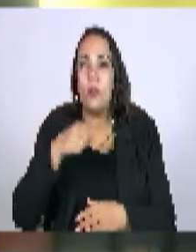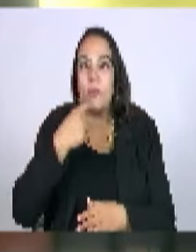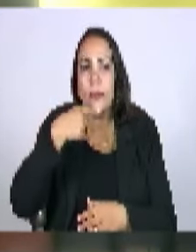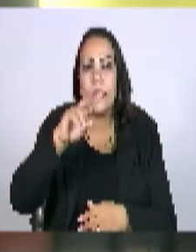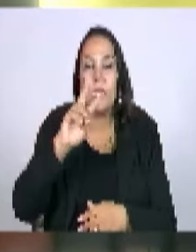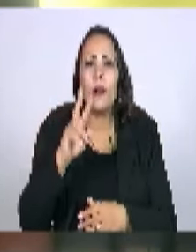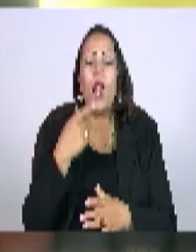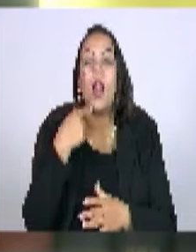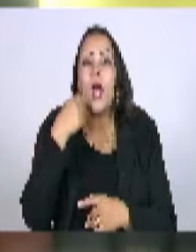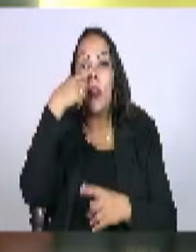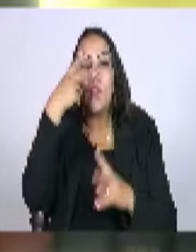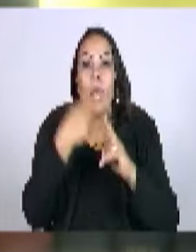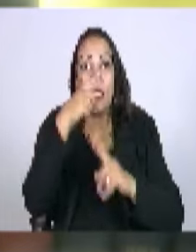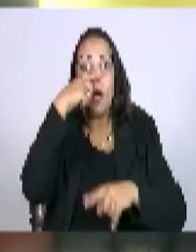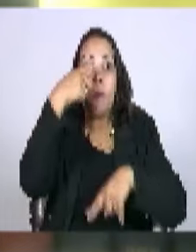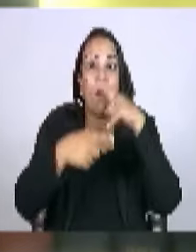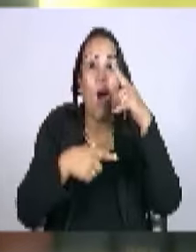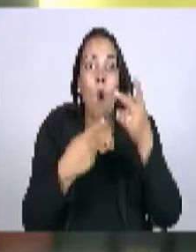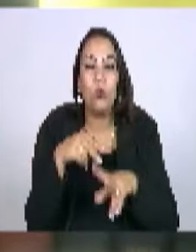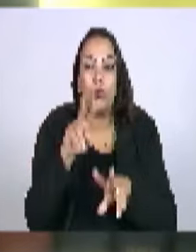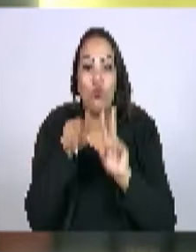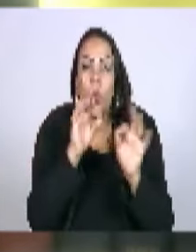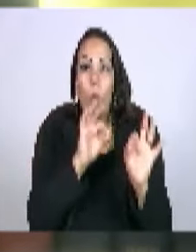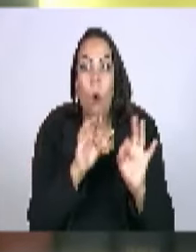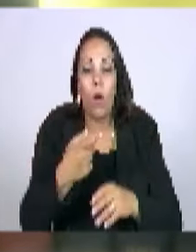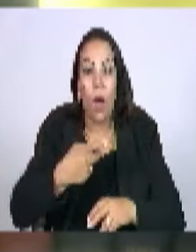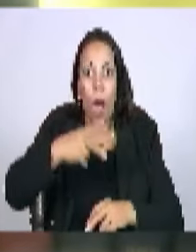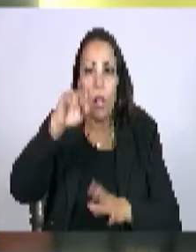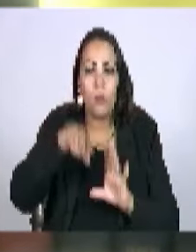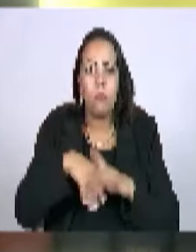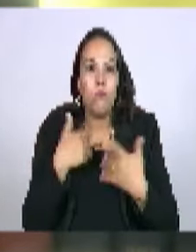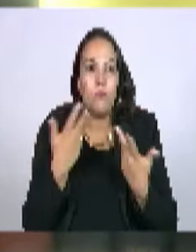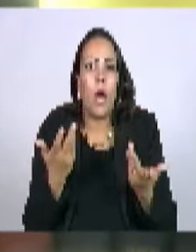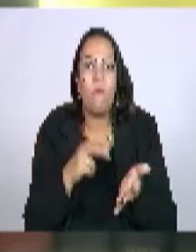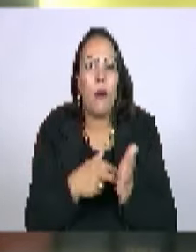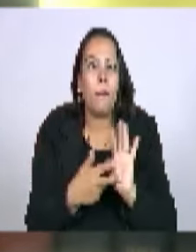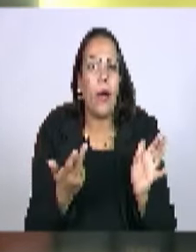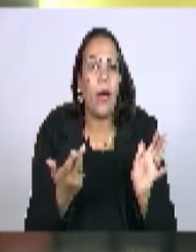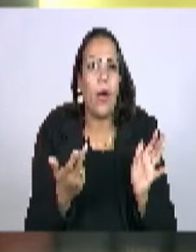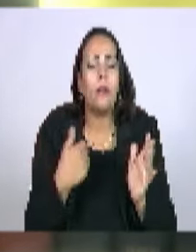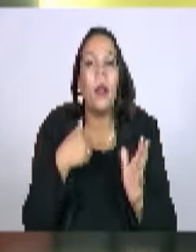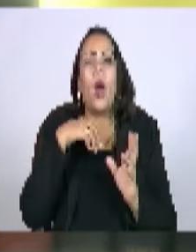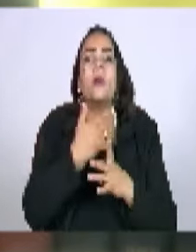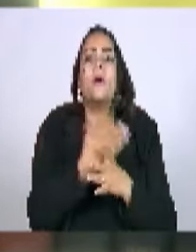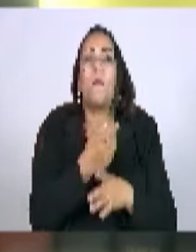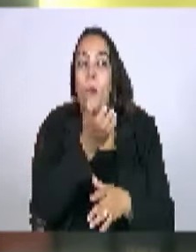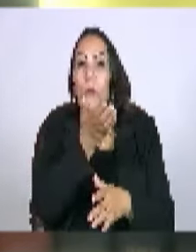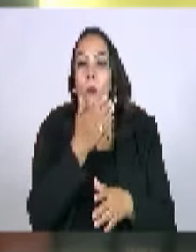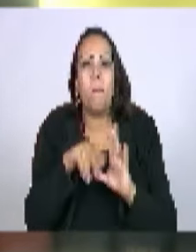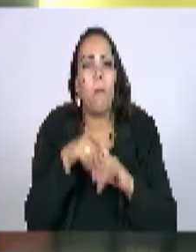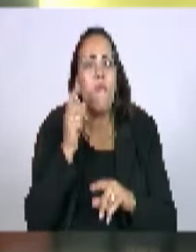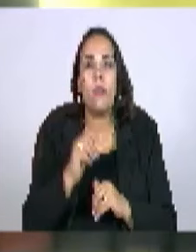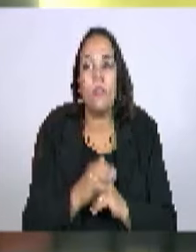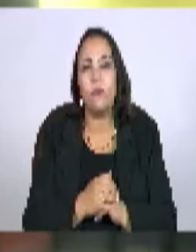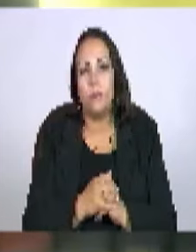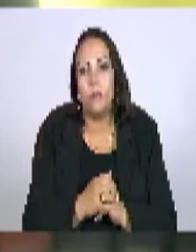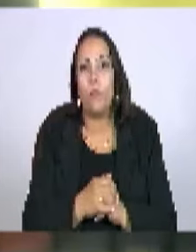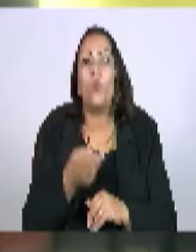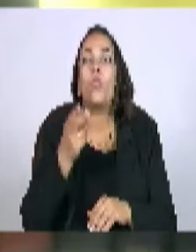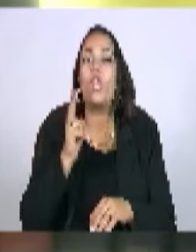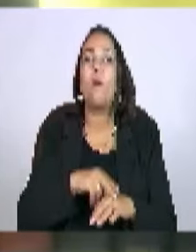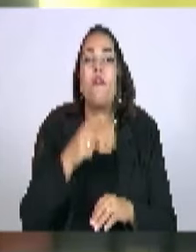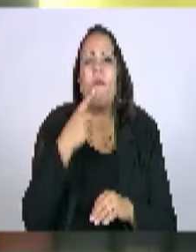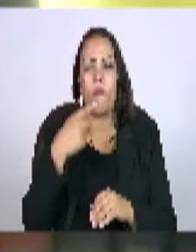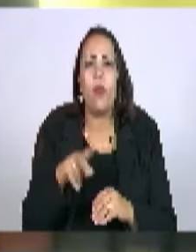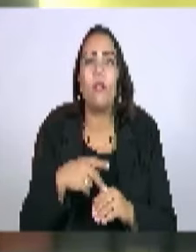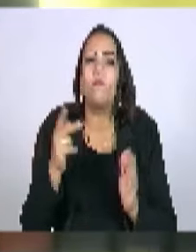ال الناس اعتادت ان هي تصرفه في شراء هذه الفواكه طبعا في تصريح